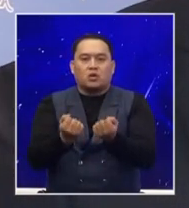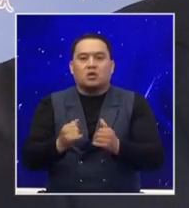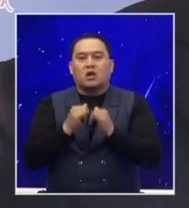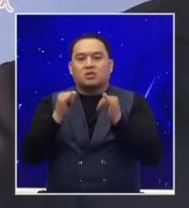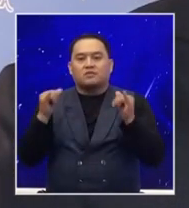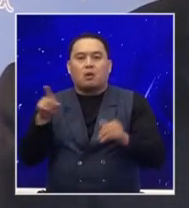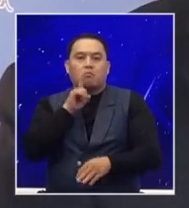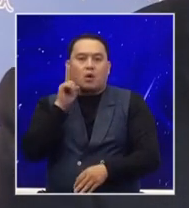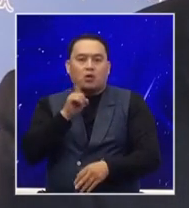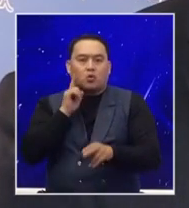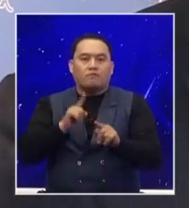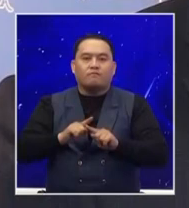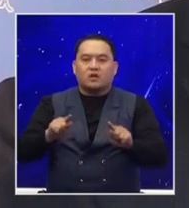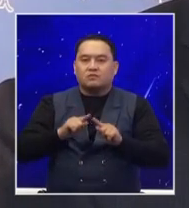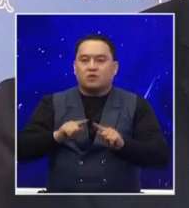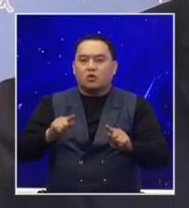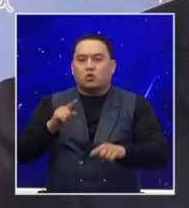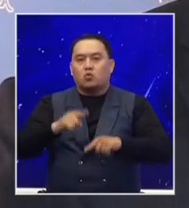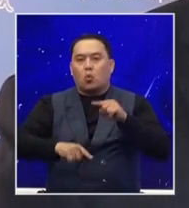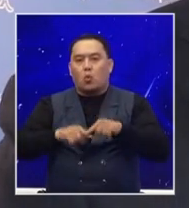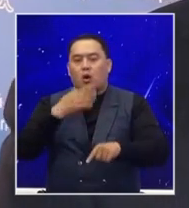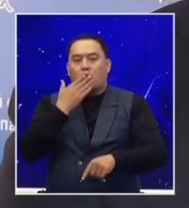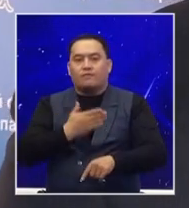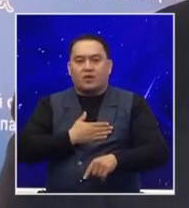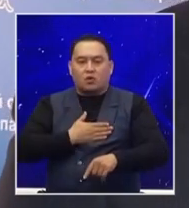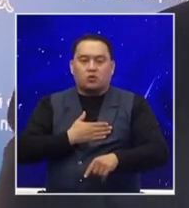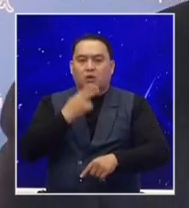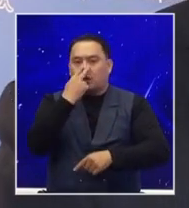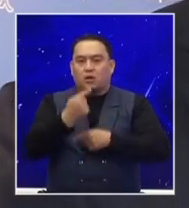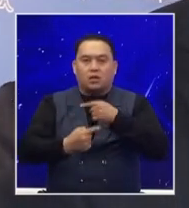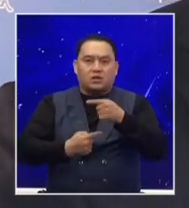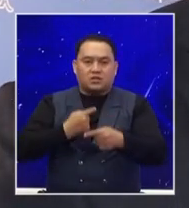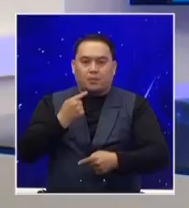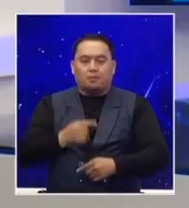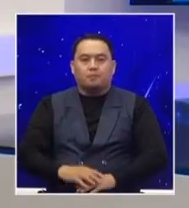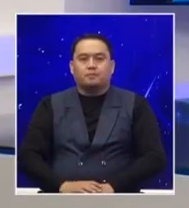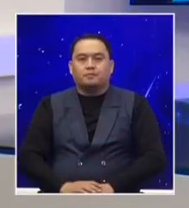развитию молодежи, воспитанию в духе любви к родине, ее прошлому и традициям.